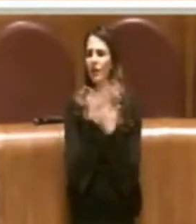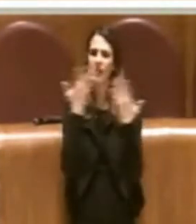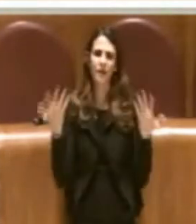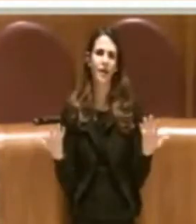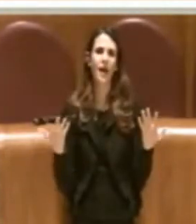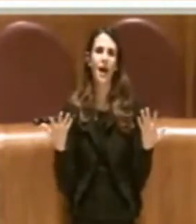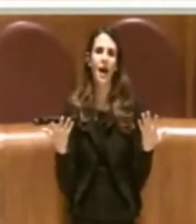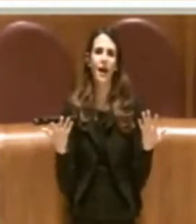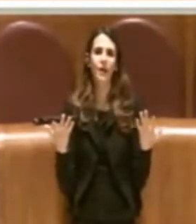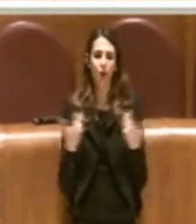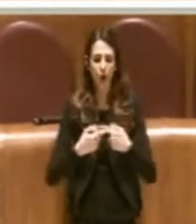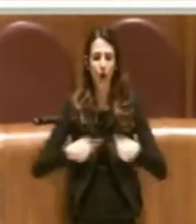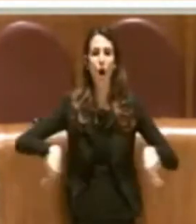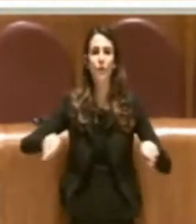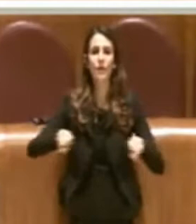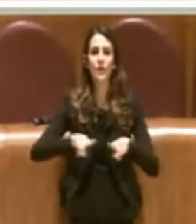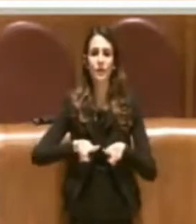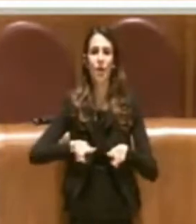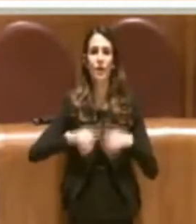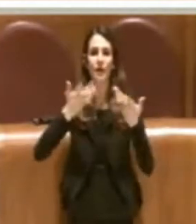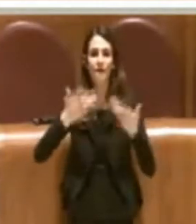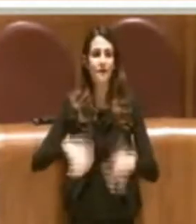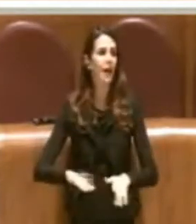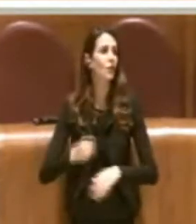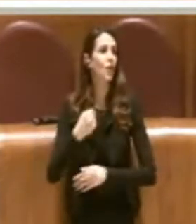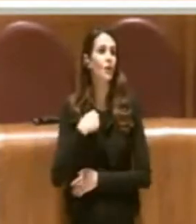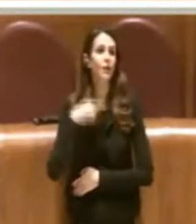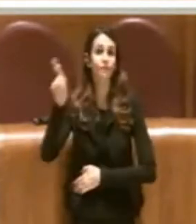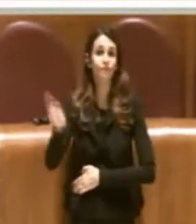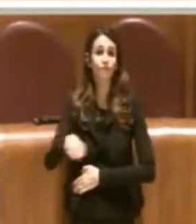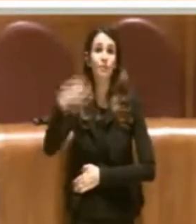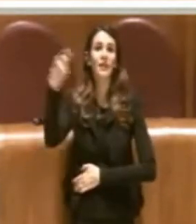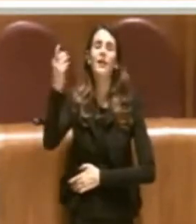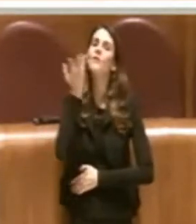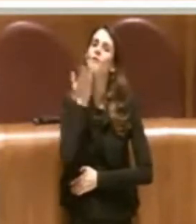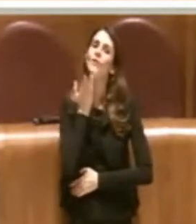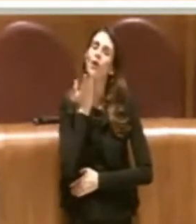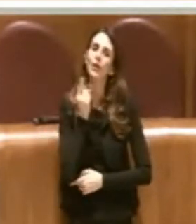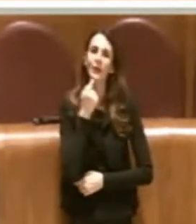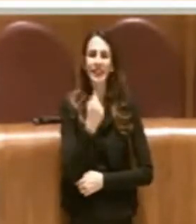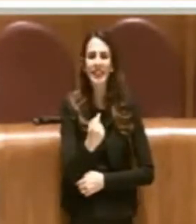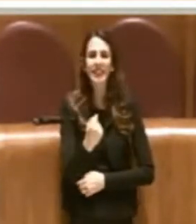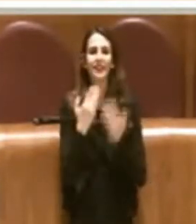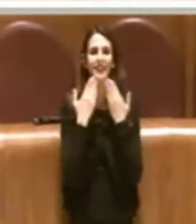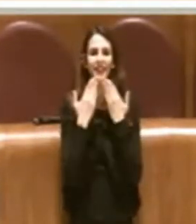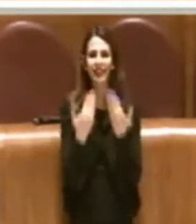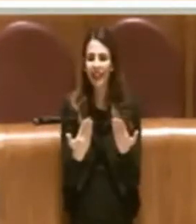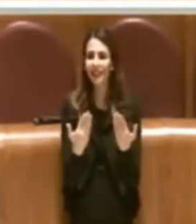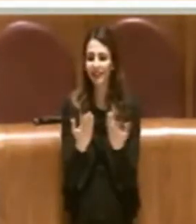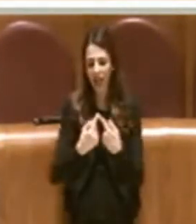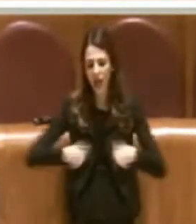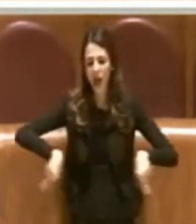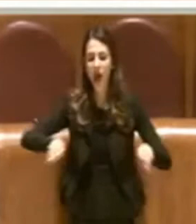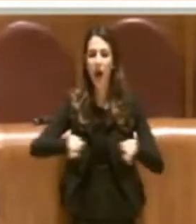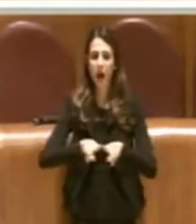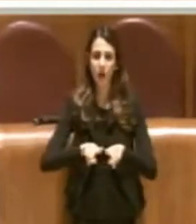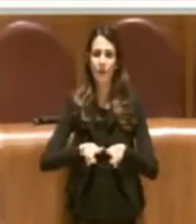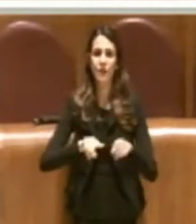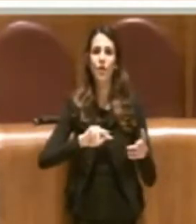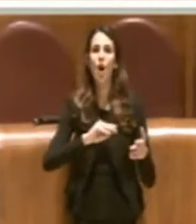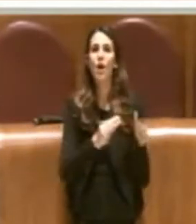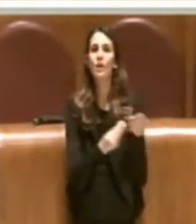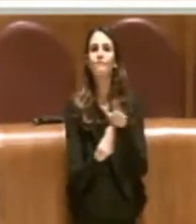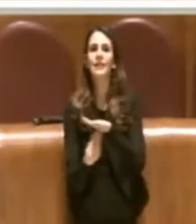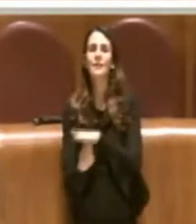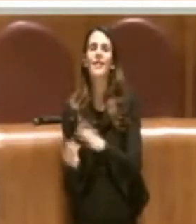in commissione, quindi approfitto anzi per ringraziare il lavoro che è stato fatto da parte dei tecnici, che appunto